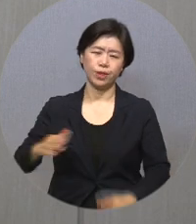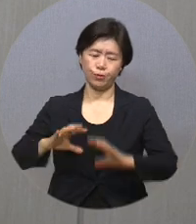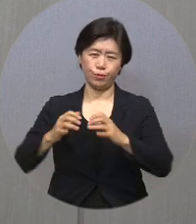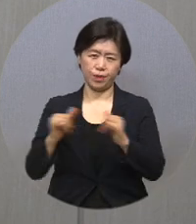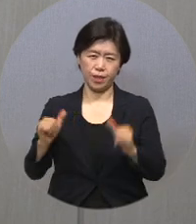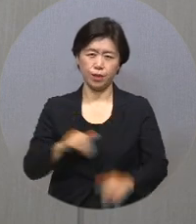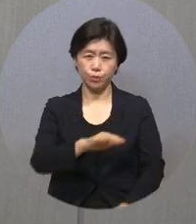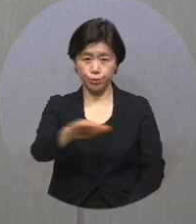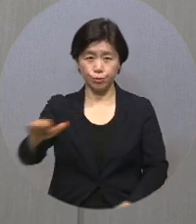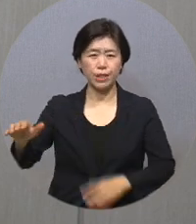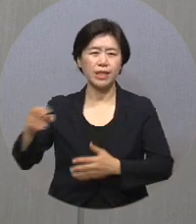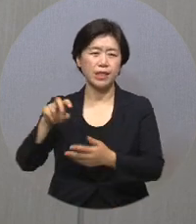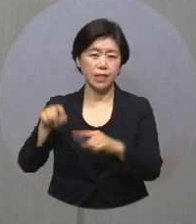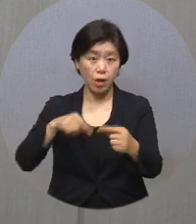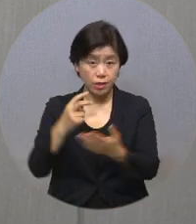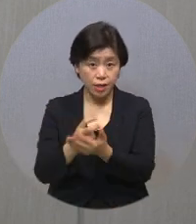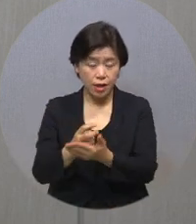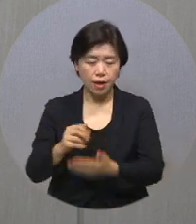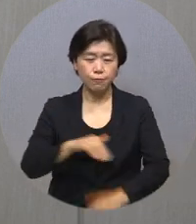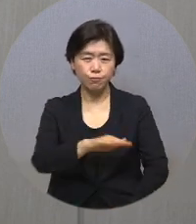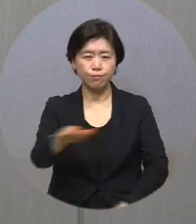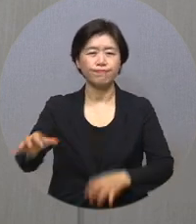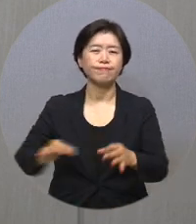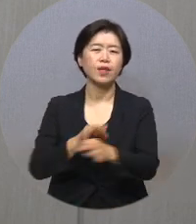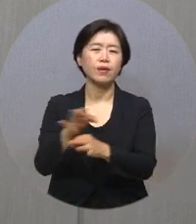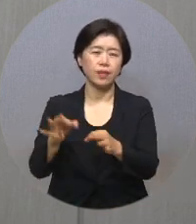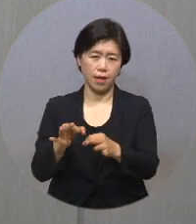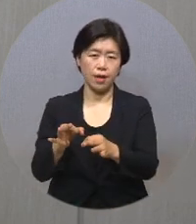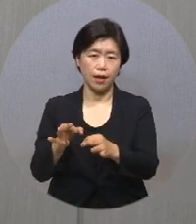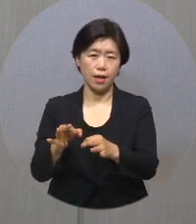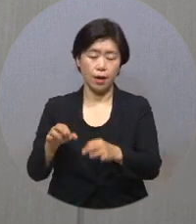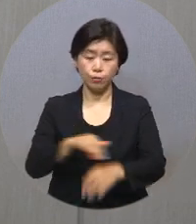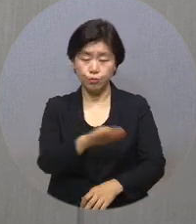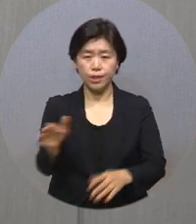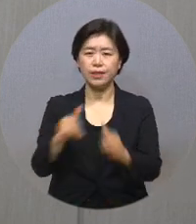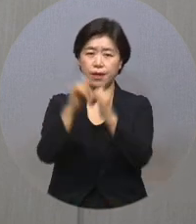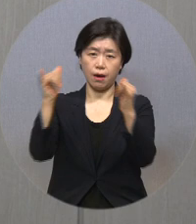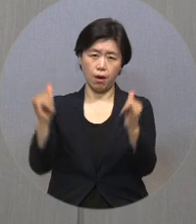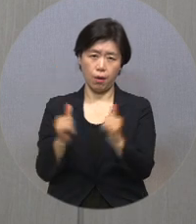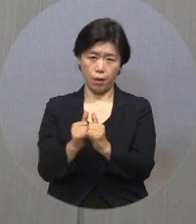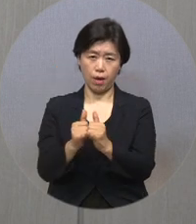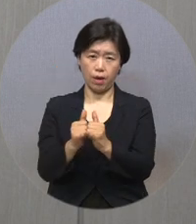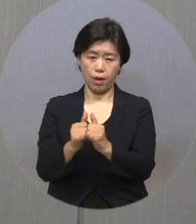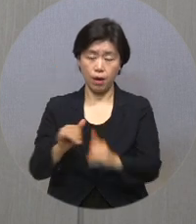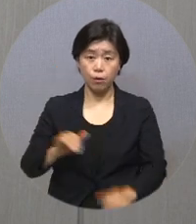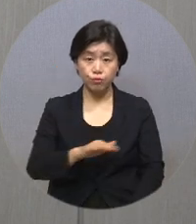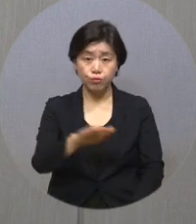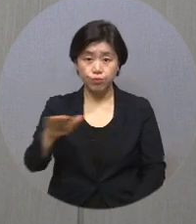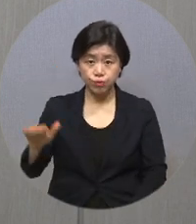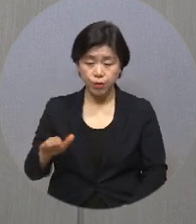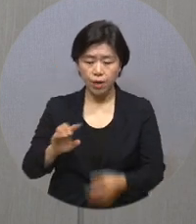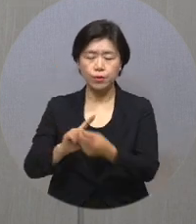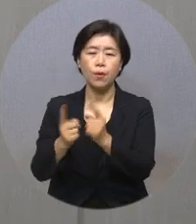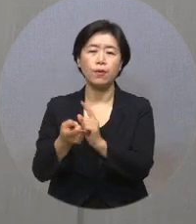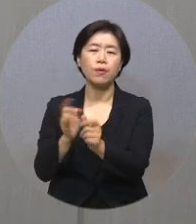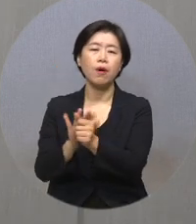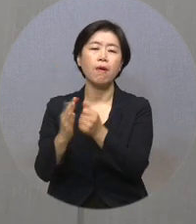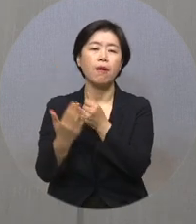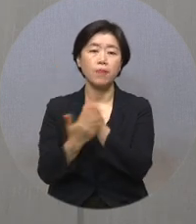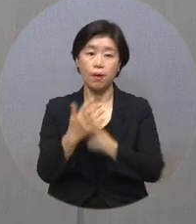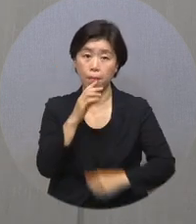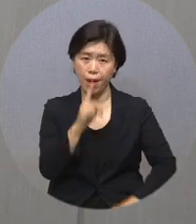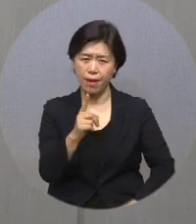사회, 우리 서로 협력 협체인데 협력